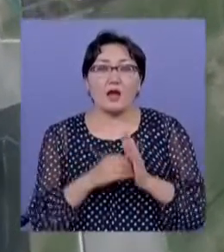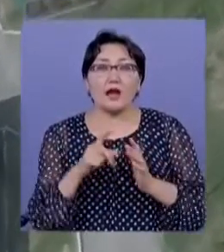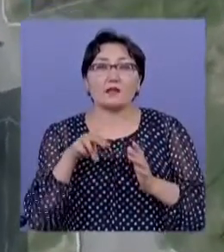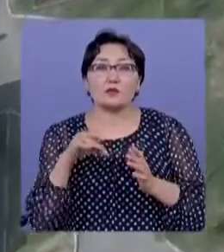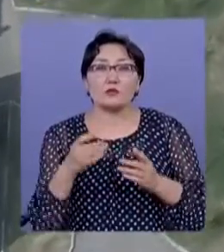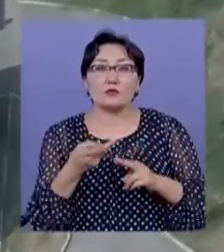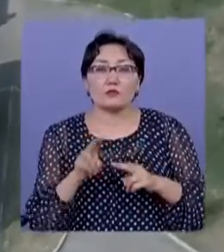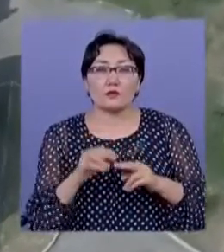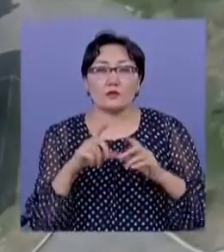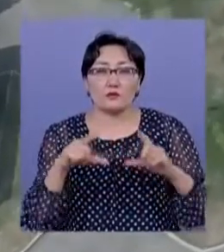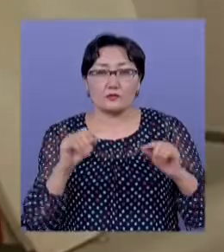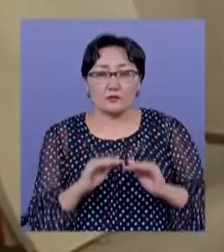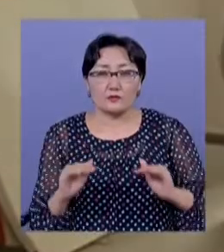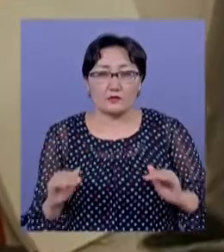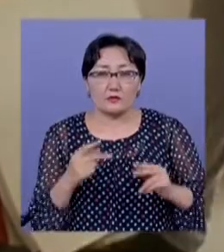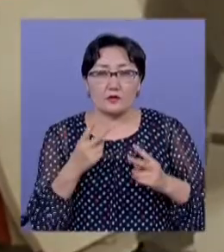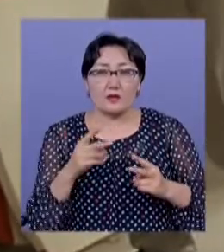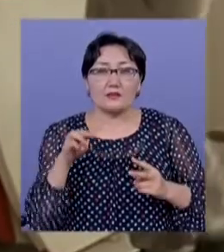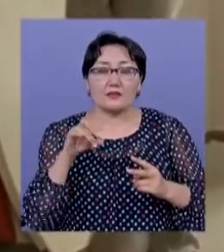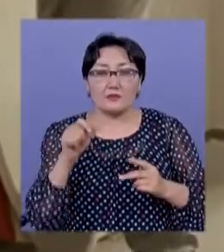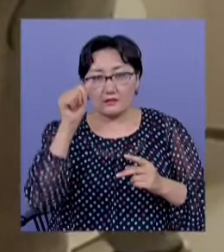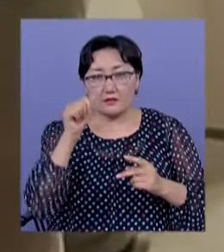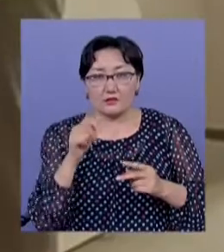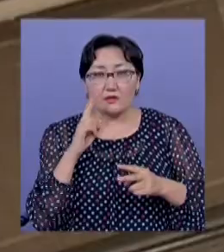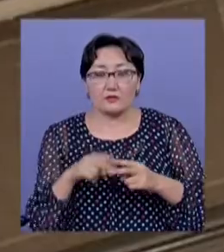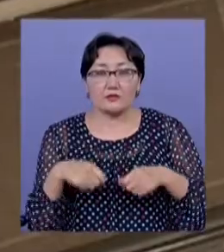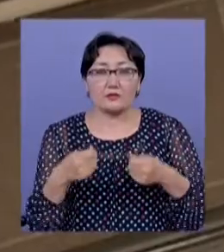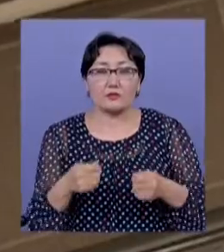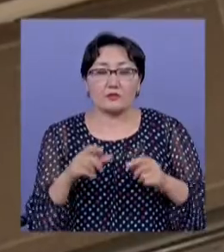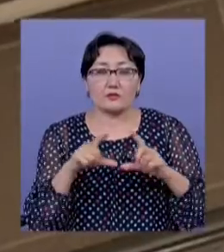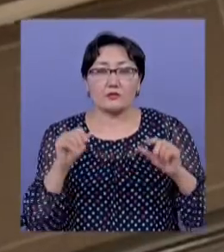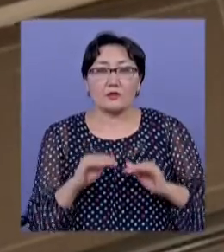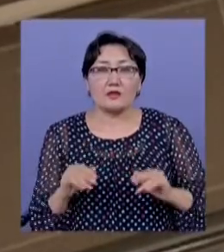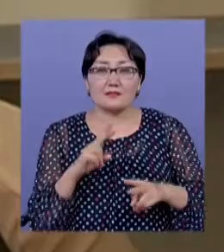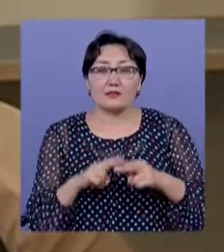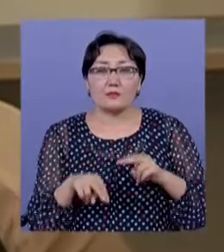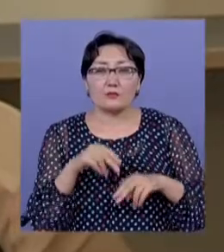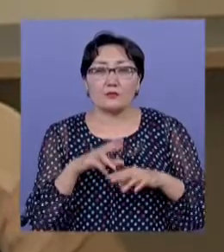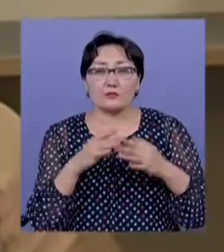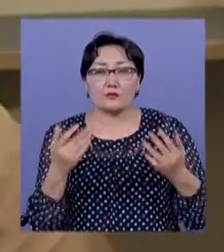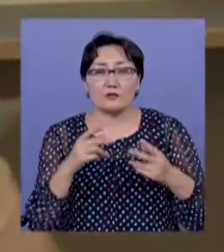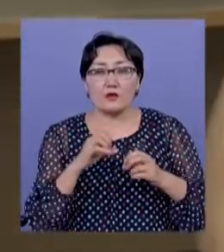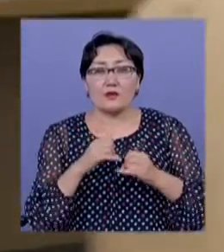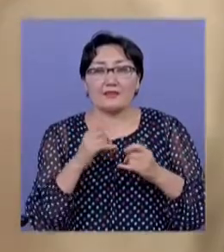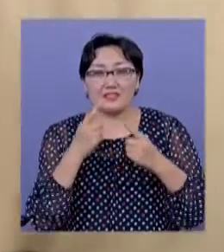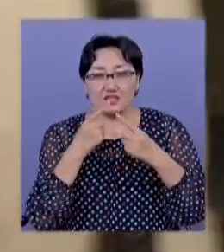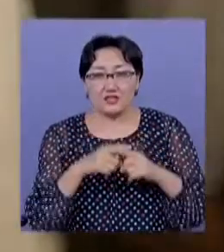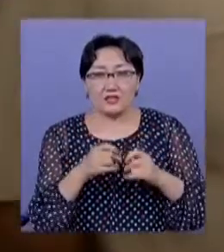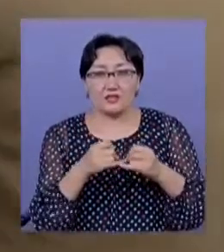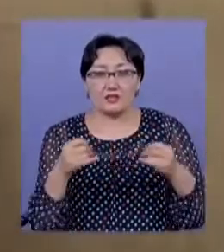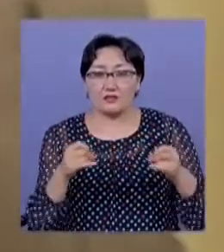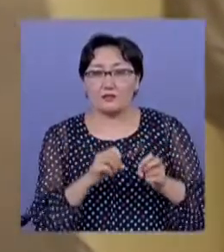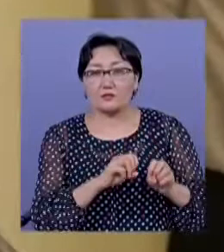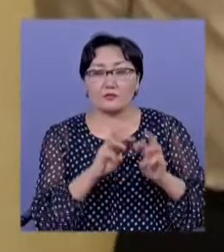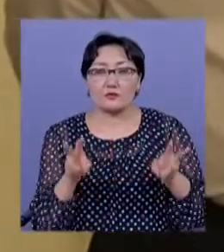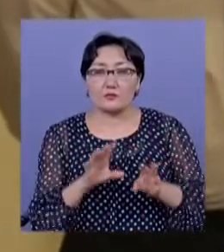ауданындағы мына балабақшаға ауды. Тамыз айының аяғында берілуі тиіс бөбекжай салынып біткенмен инженерлік желі қосылмаған. Міндетін алды,